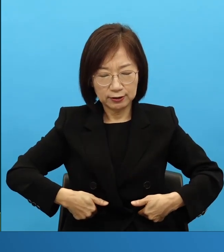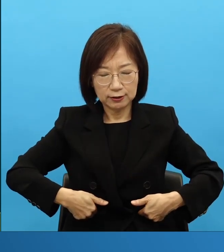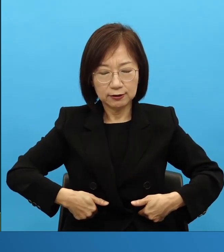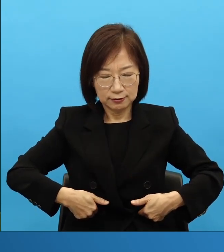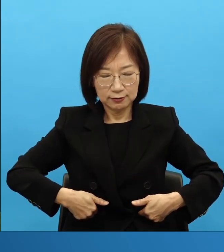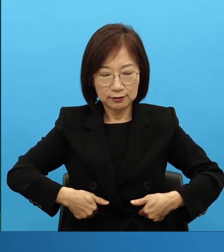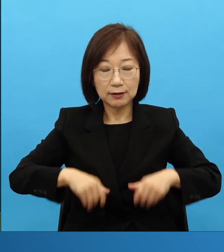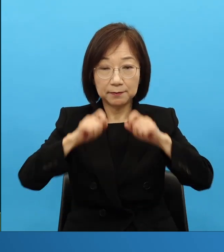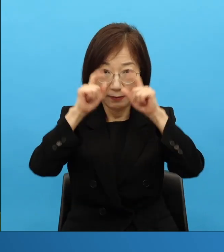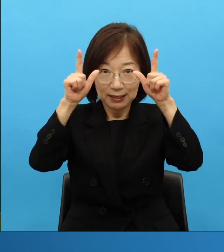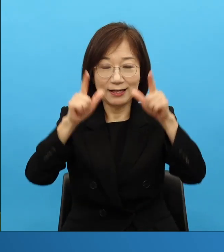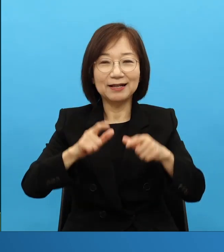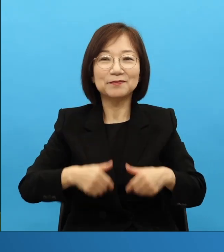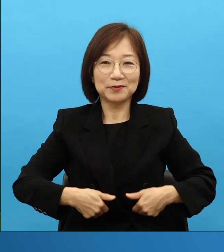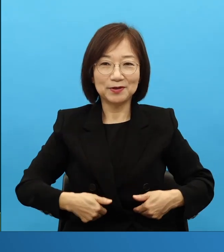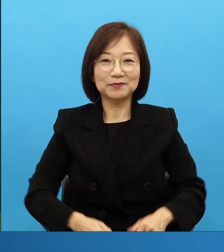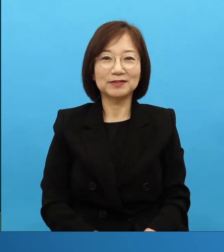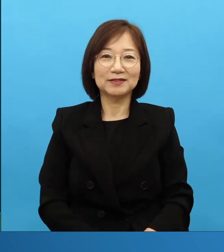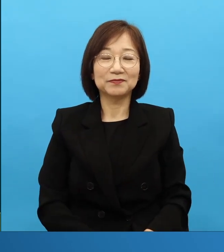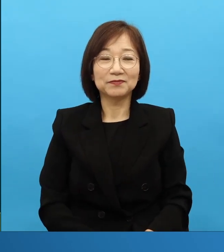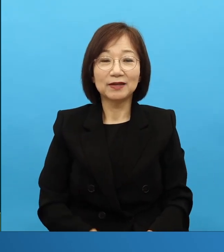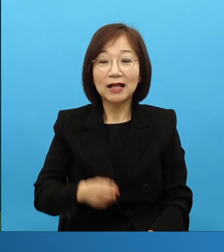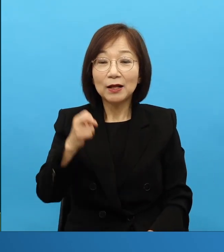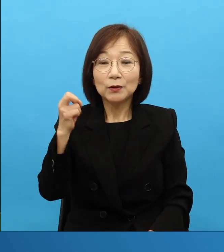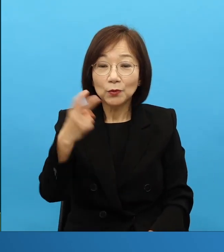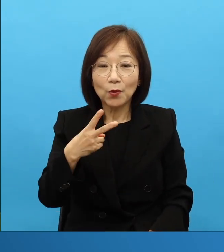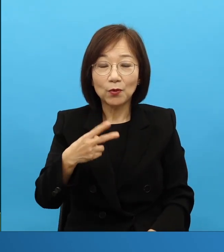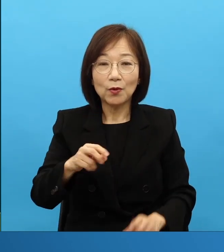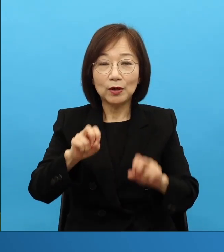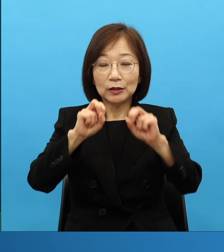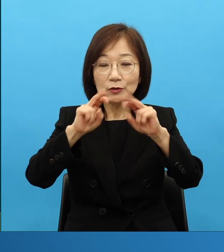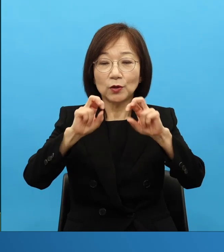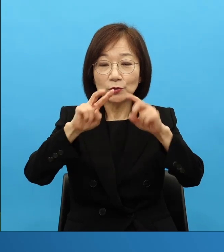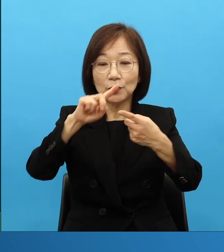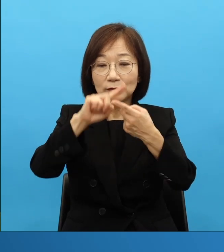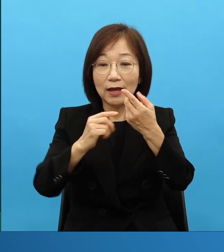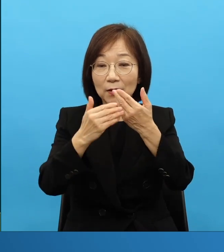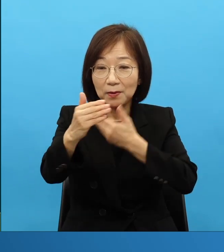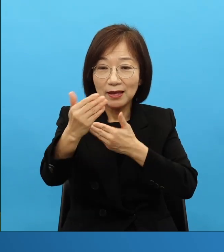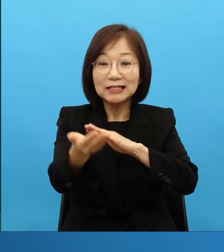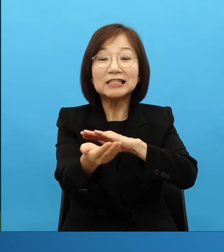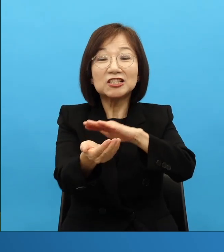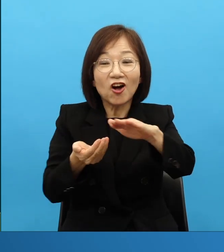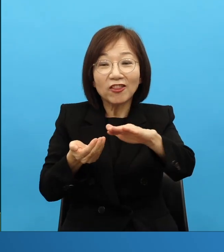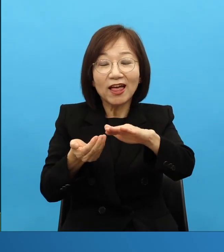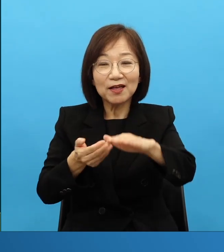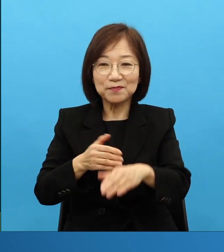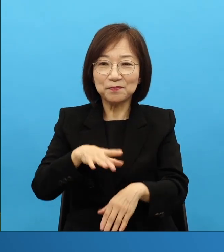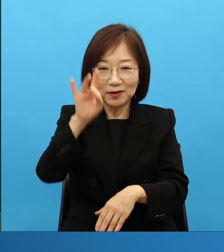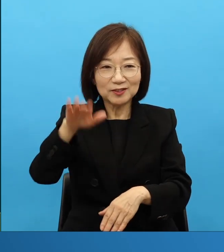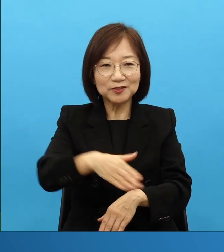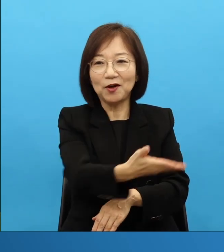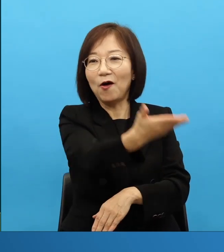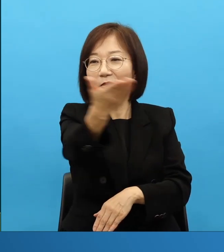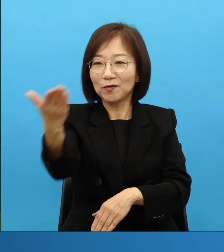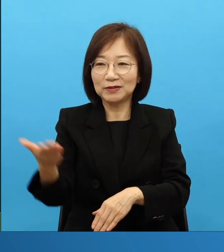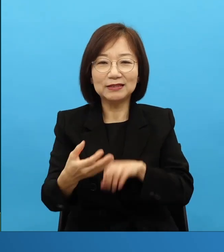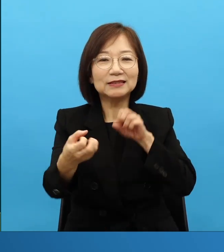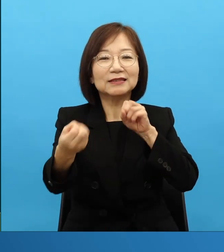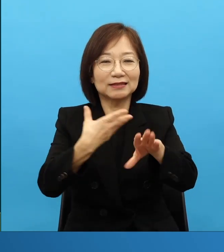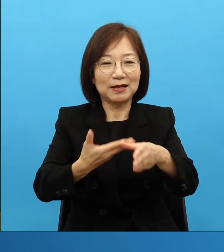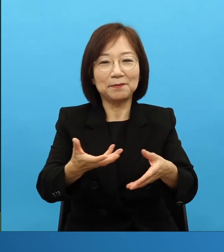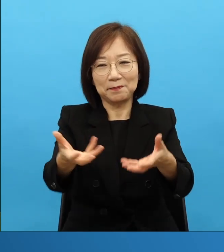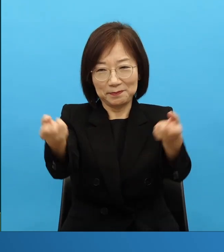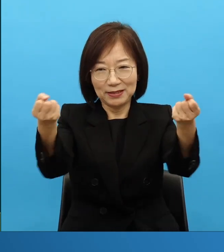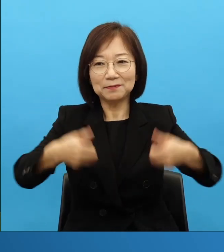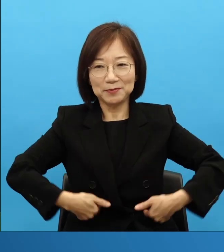더 중요한 거 선교대회 하기 전에 여러분이 응답을 받아야 돼요. And more importantly, before 그렇죠? the missions convention, 선교대회 하면서